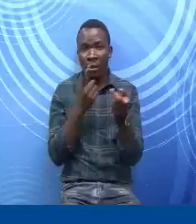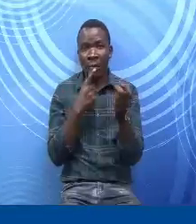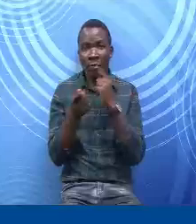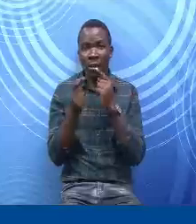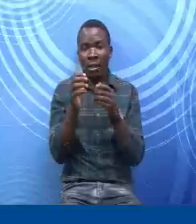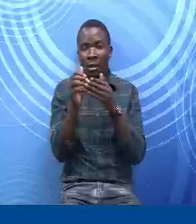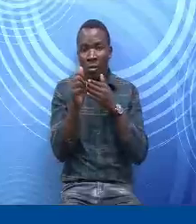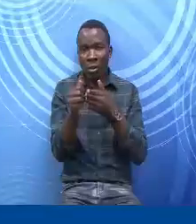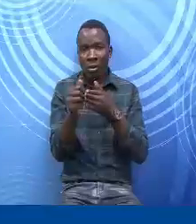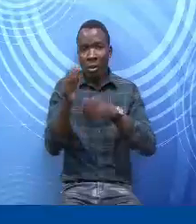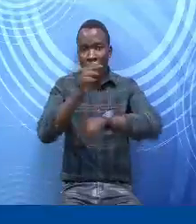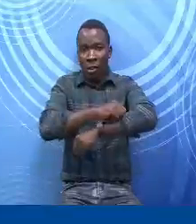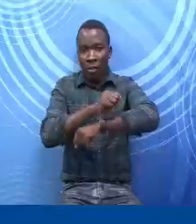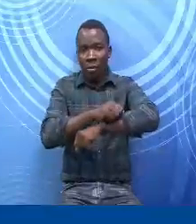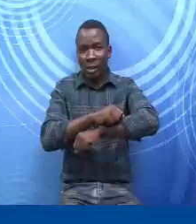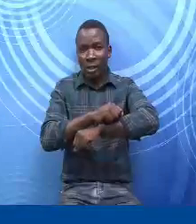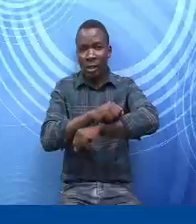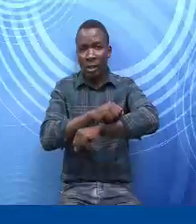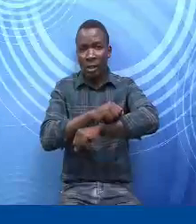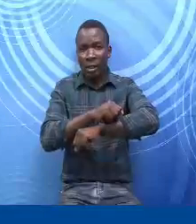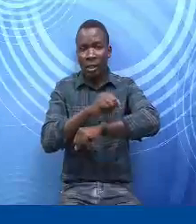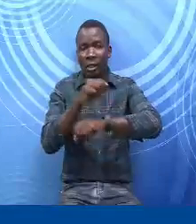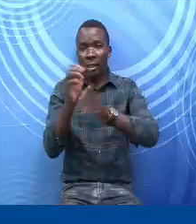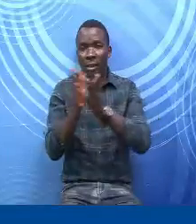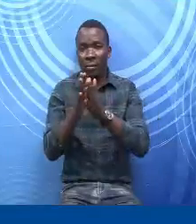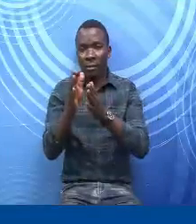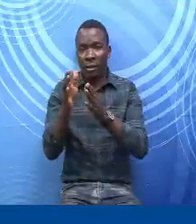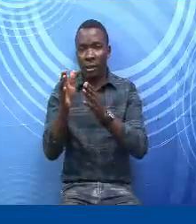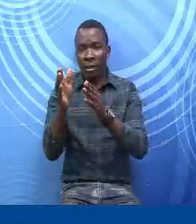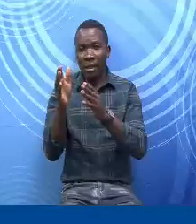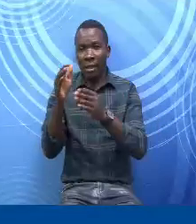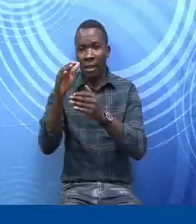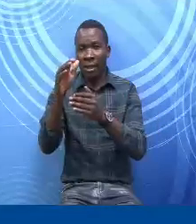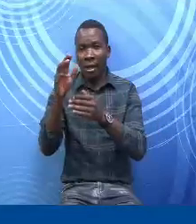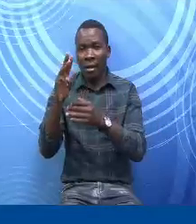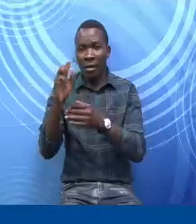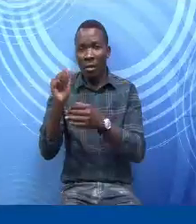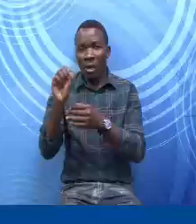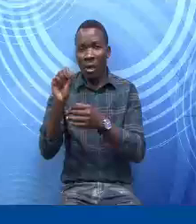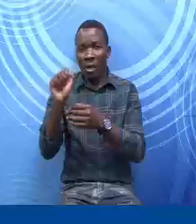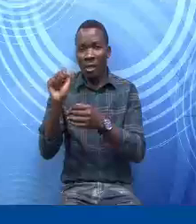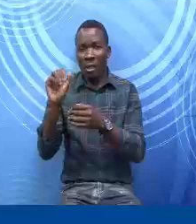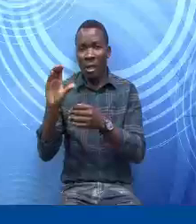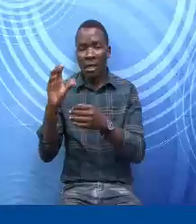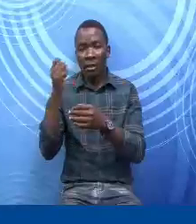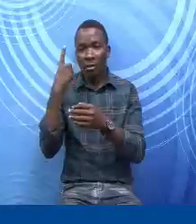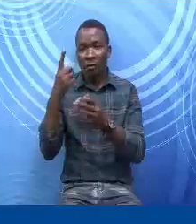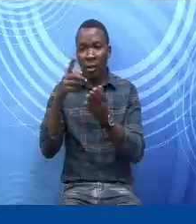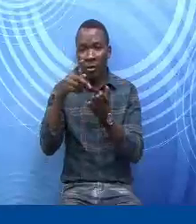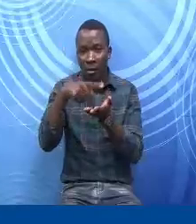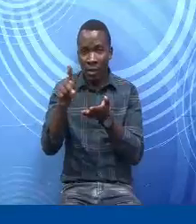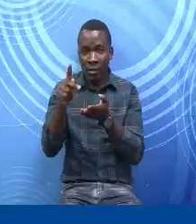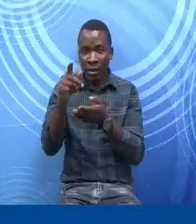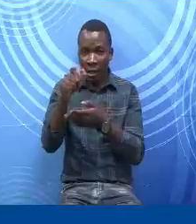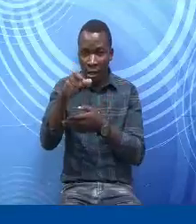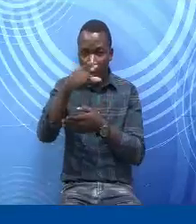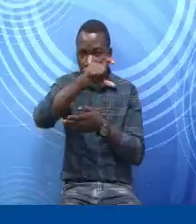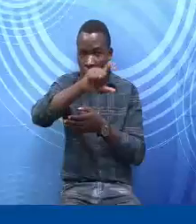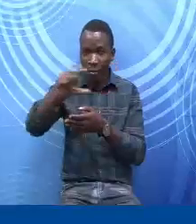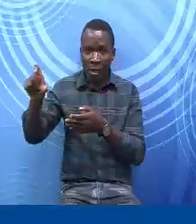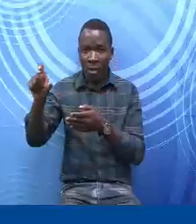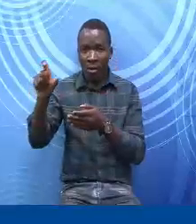n'amashinga kwishyura tumenye aho byahagamye, ikibazo kive mu nzira. Ntabwo twumvaga twarishyuwe rwose, icyumweru ngo tukaba tumenye aho buzanye